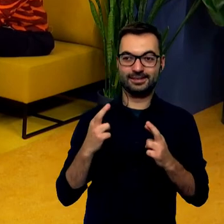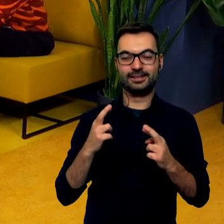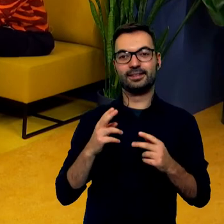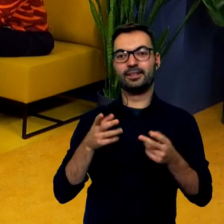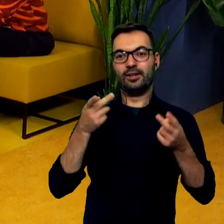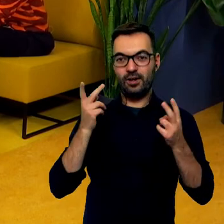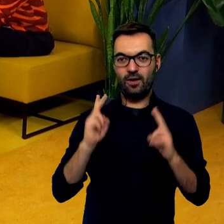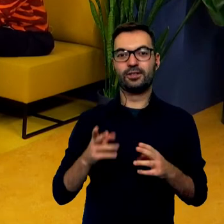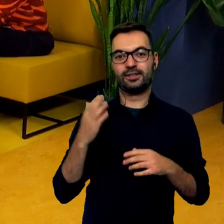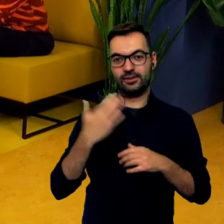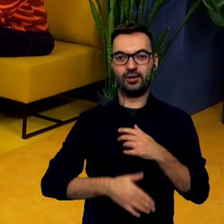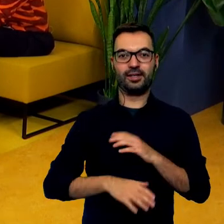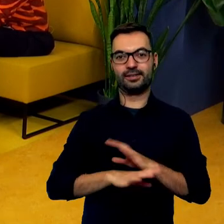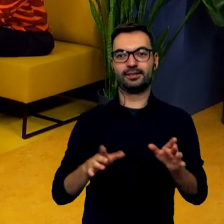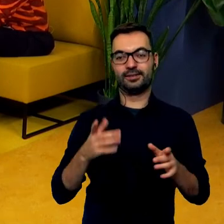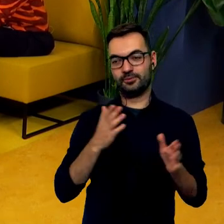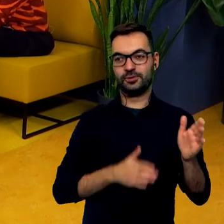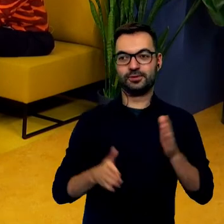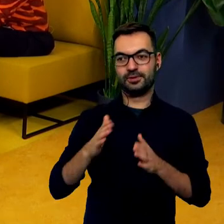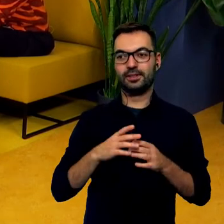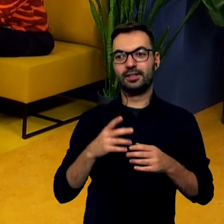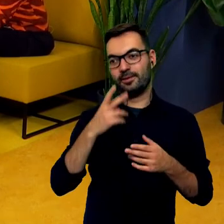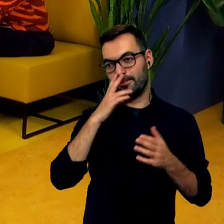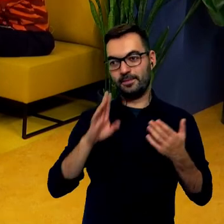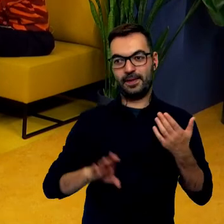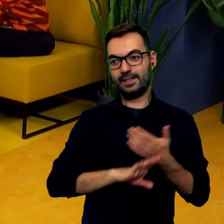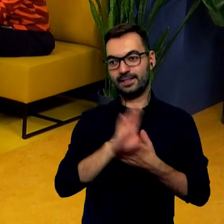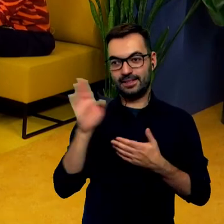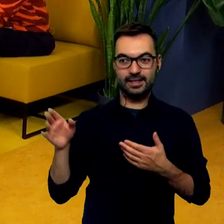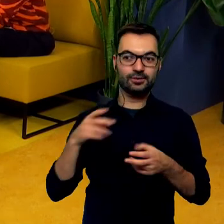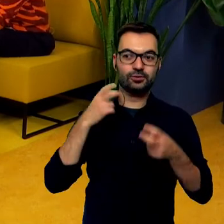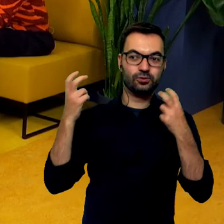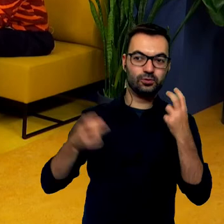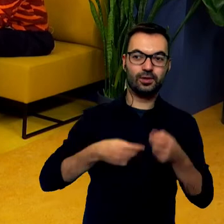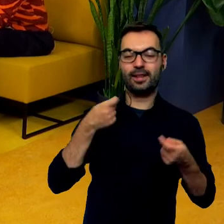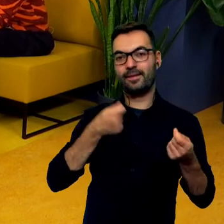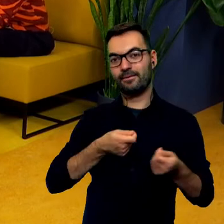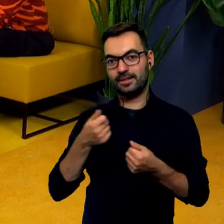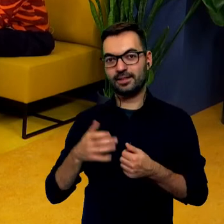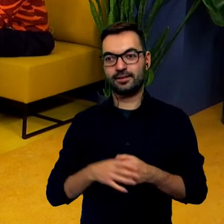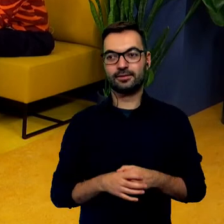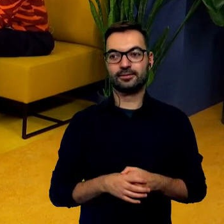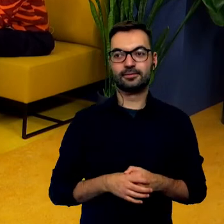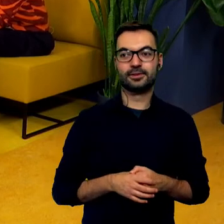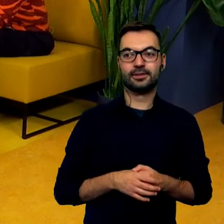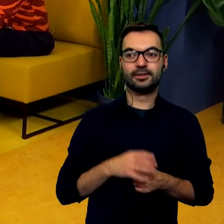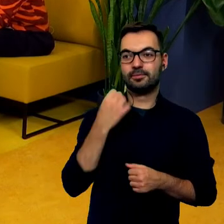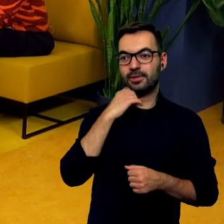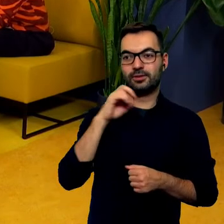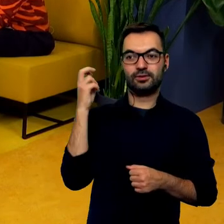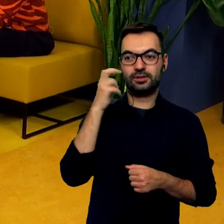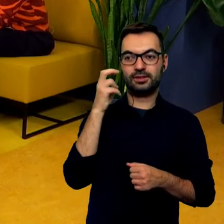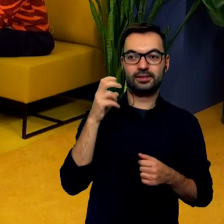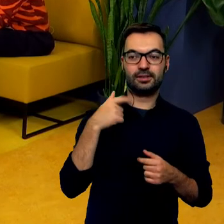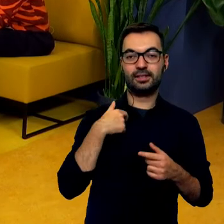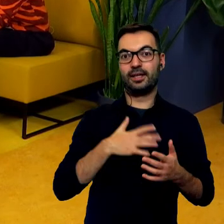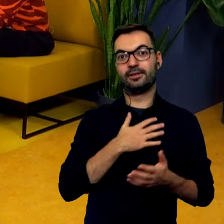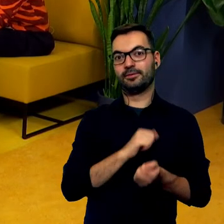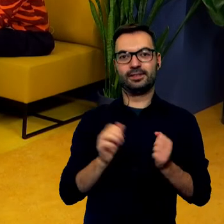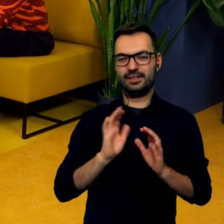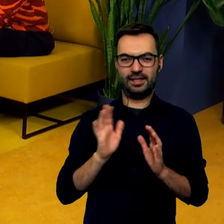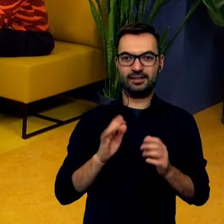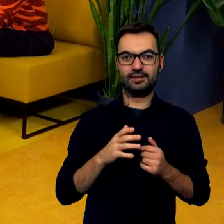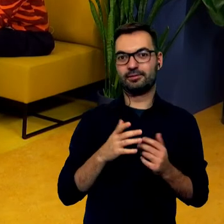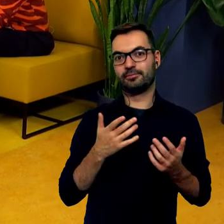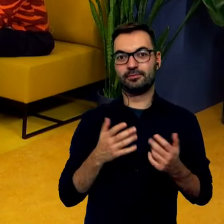wersję taką ostateczną i się szykujemy już do prezentacji i do szukania inwestorów i tak jestem bardzo ciekawy. Nie, że jakoś jestem przerażony